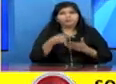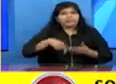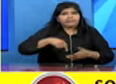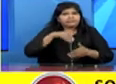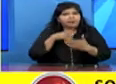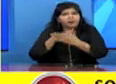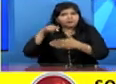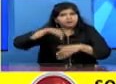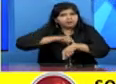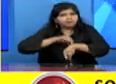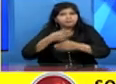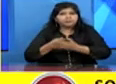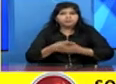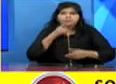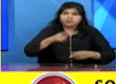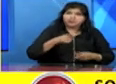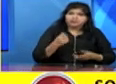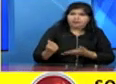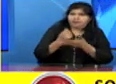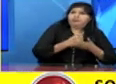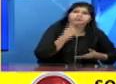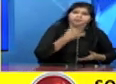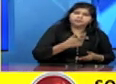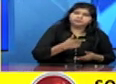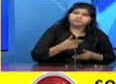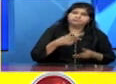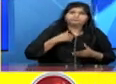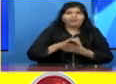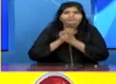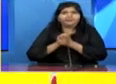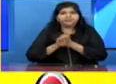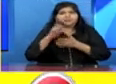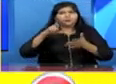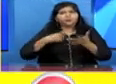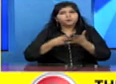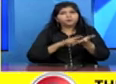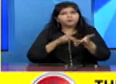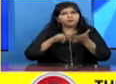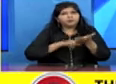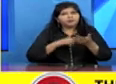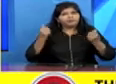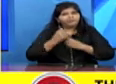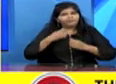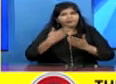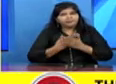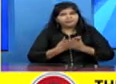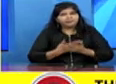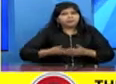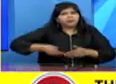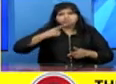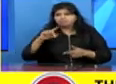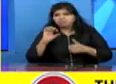हो सकता है ये बातें कुछ काम आ जाए। साथियों, कोरोना के खिलाफ ये युद्ध अभूतपूर्व भी